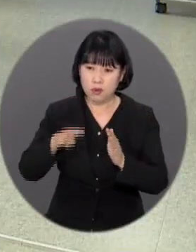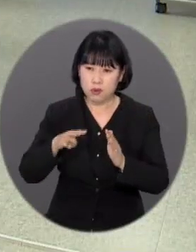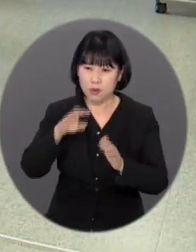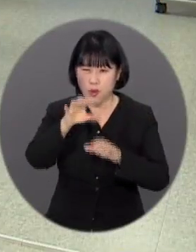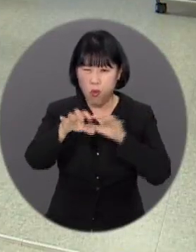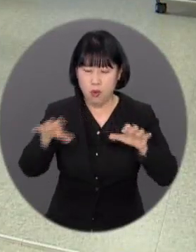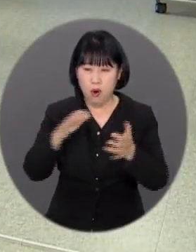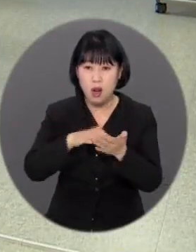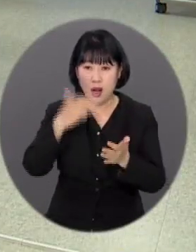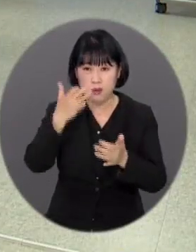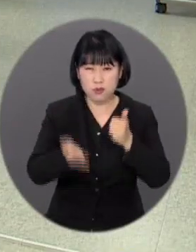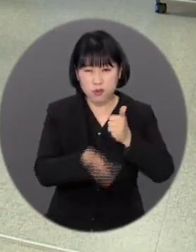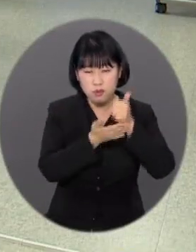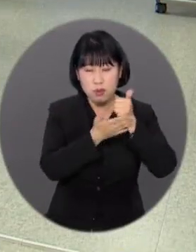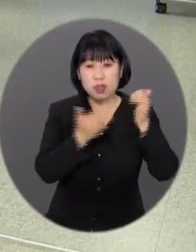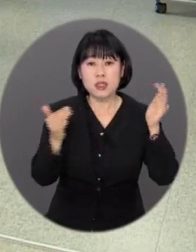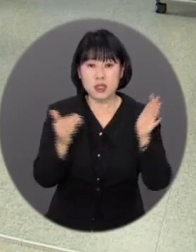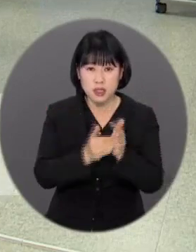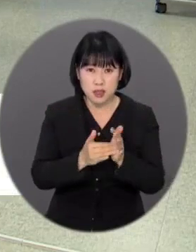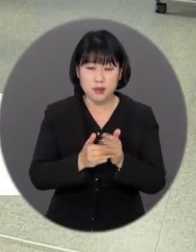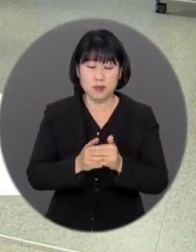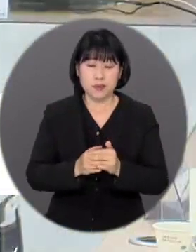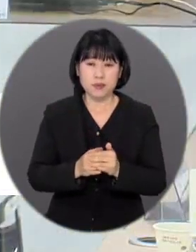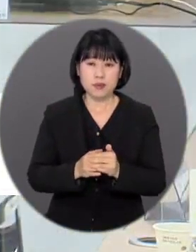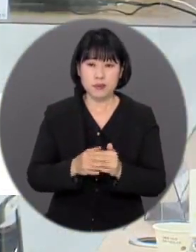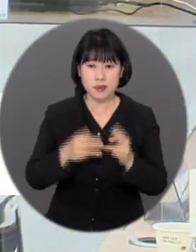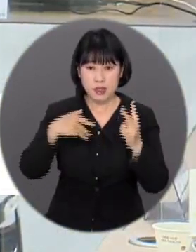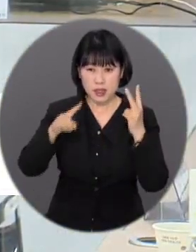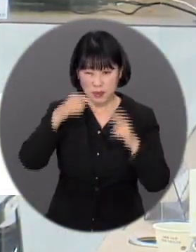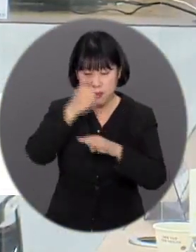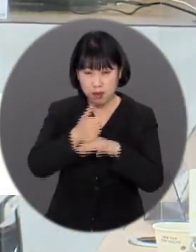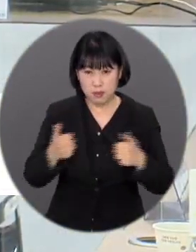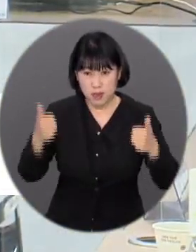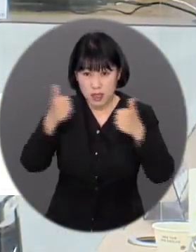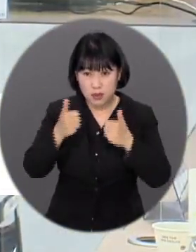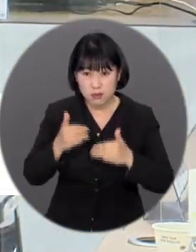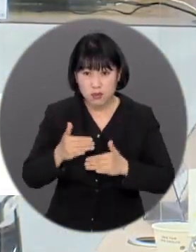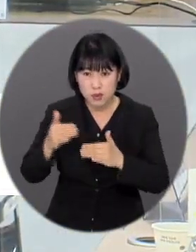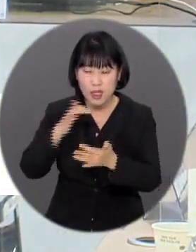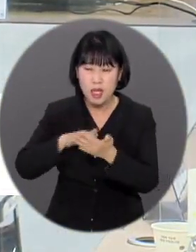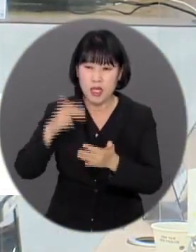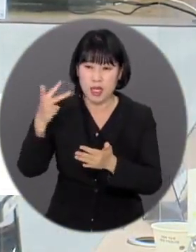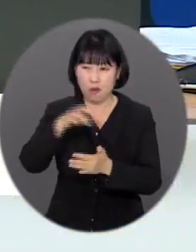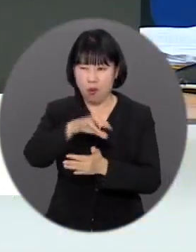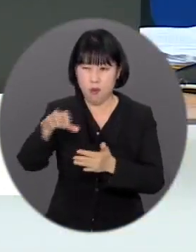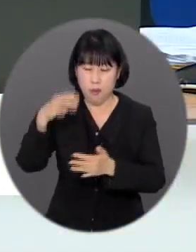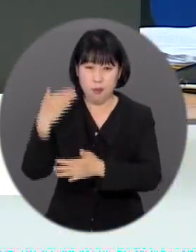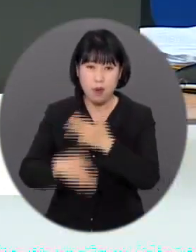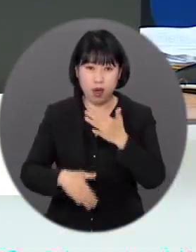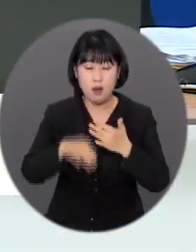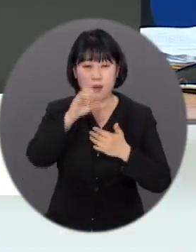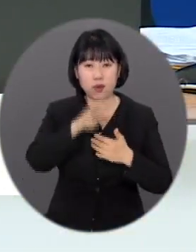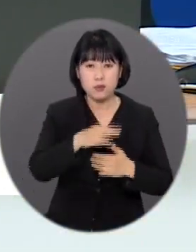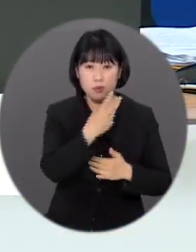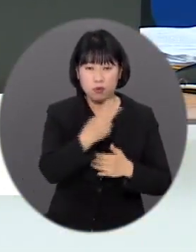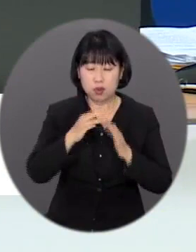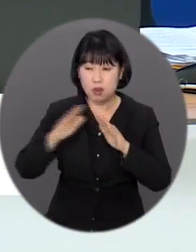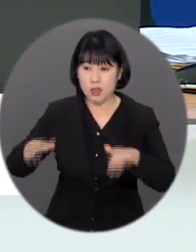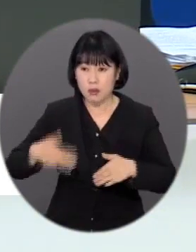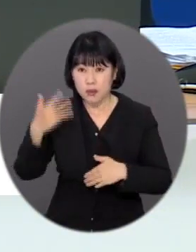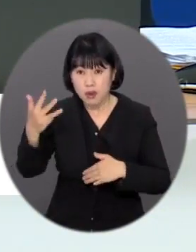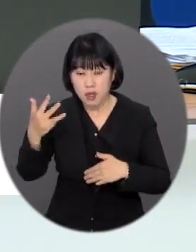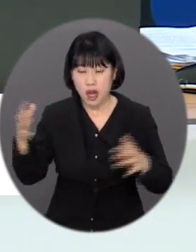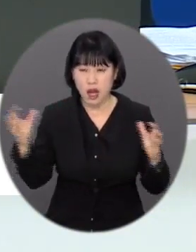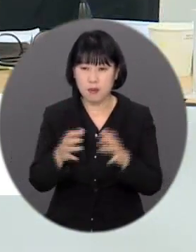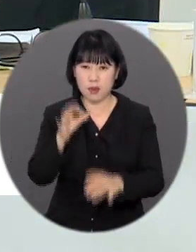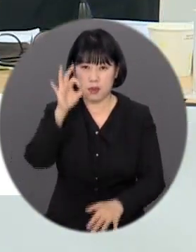대한 공천을 마무리한 더불어민주당. 2차 결선 투표 등이 진행되는 7곳을 빼고 광주 2곳, 전남 8곳